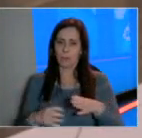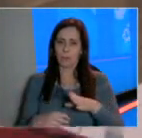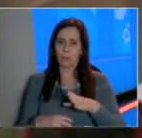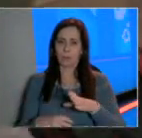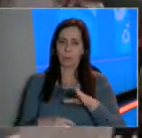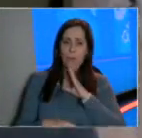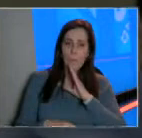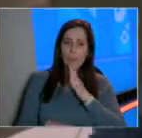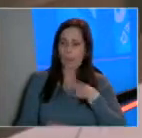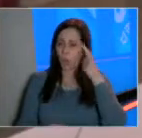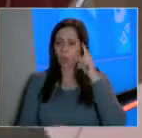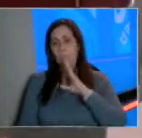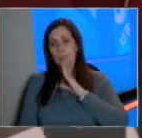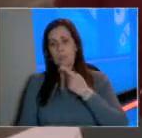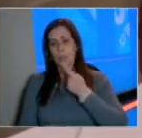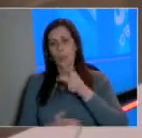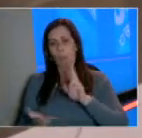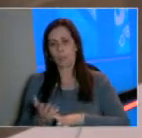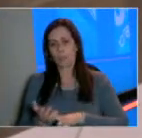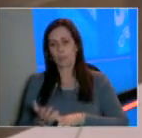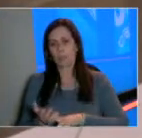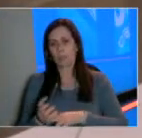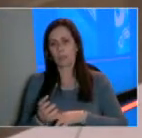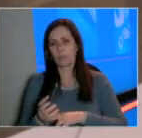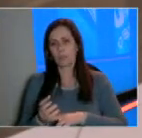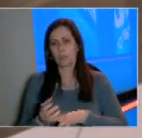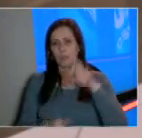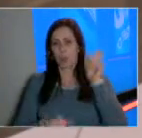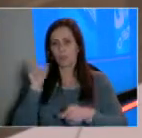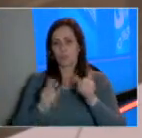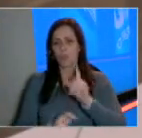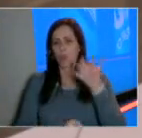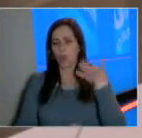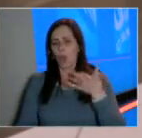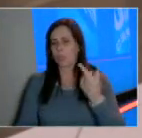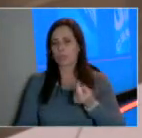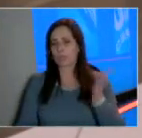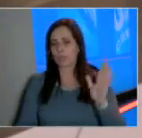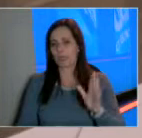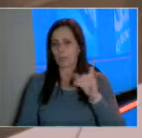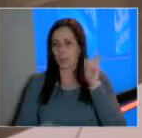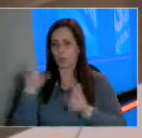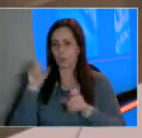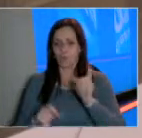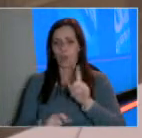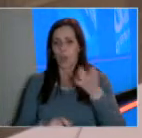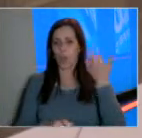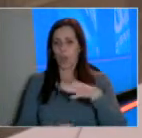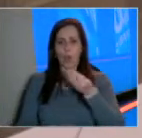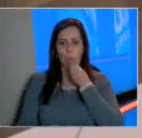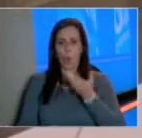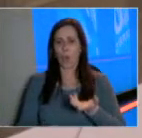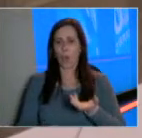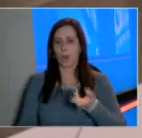הבעייתית, נקרא לזה. אני לא יודעת אם בעייתית זה נכון להגיד. לאנשים שלא היה להם הרבה כסף, לאנשים שלא היה להם